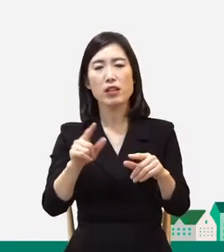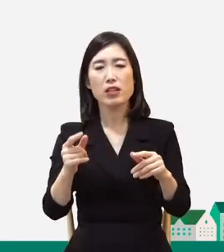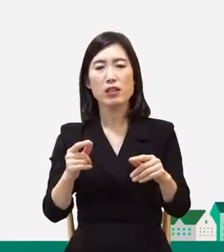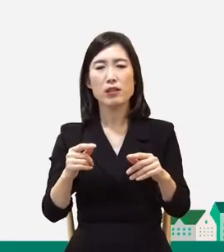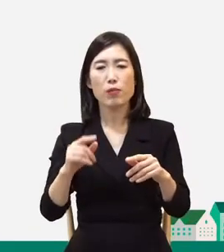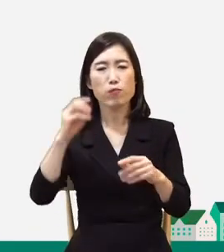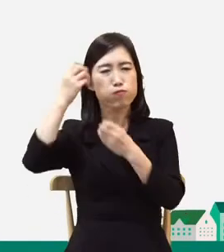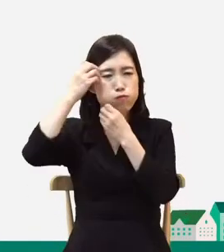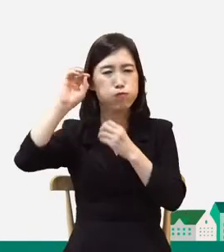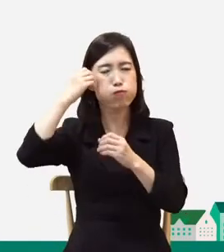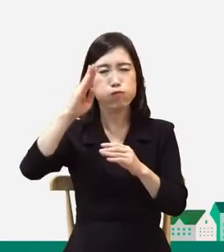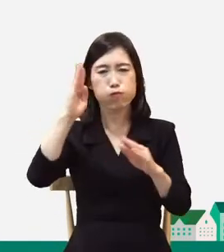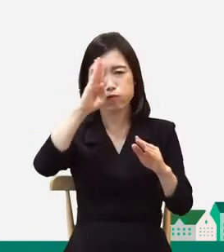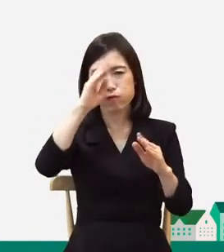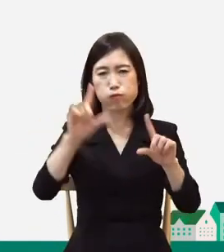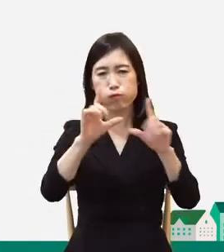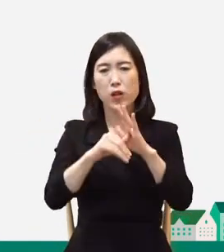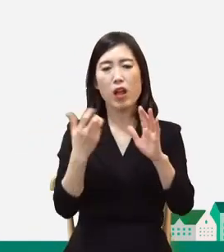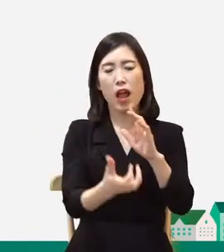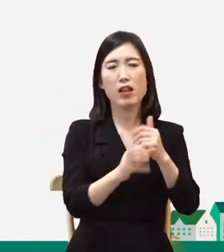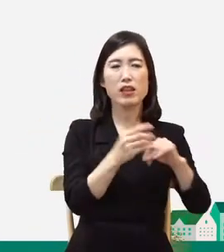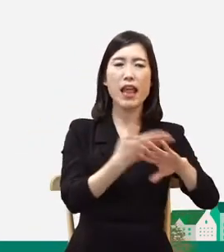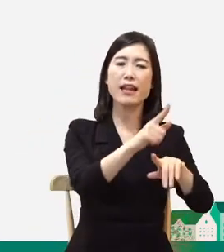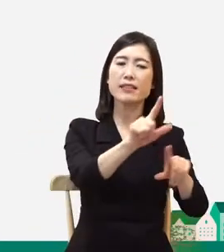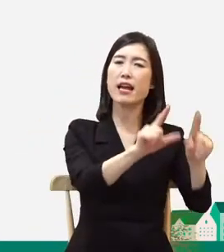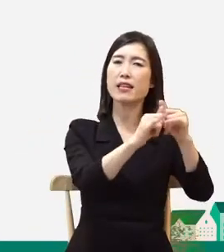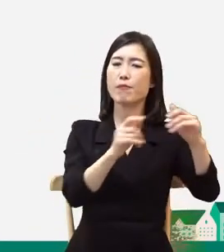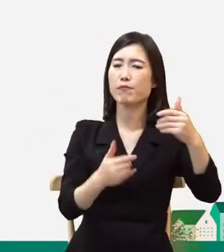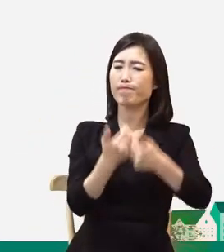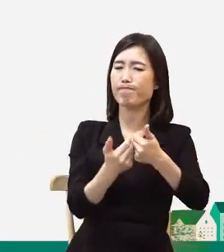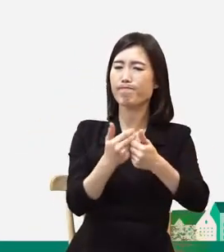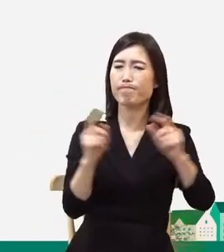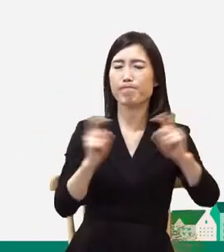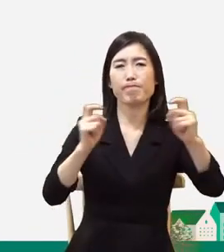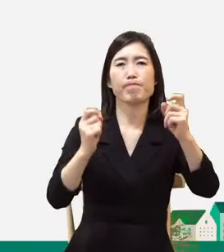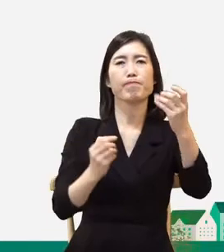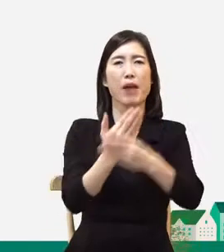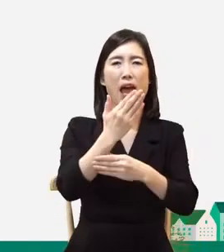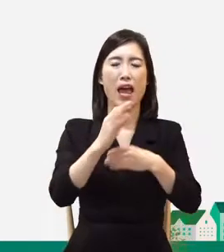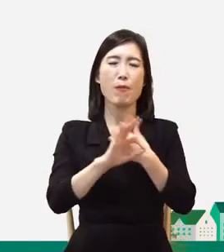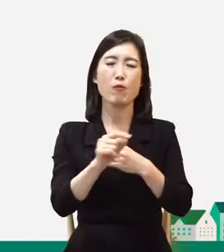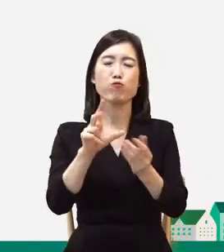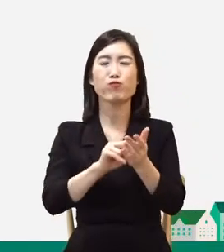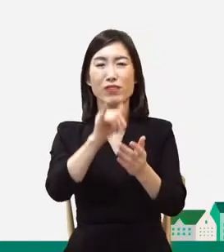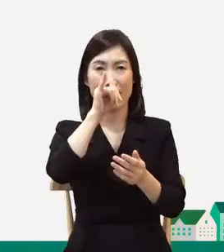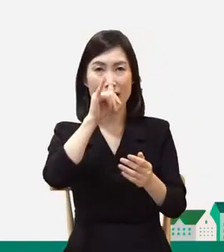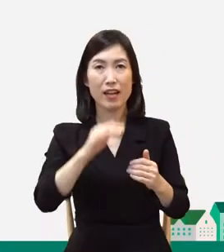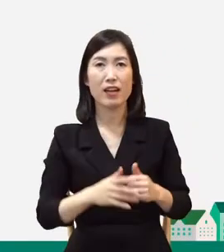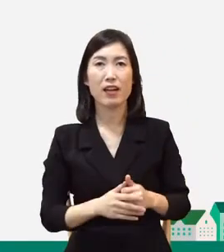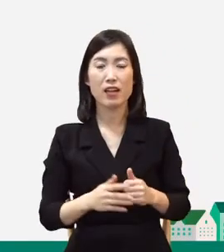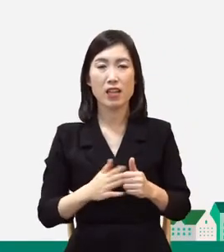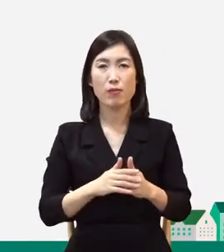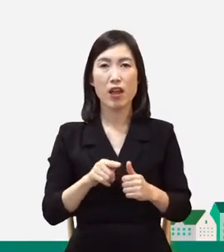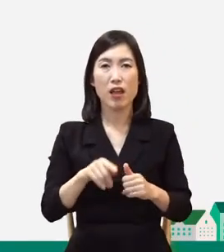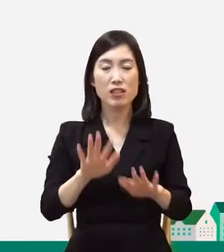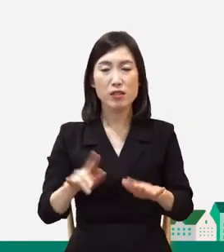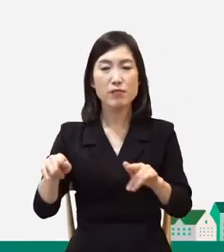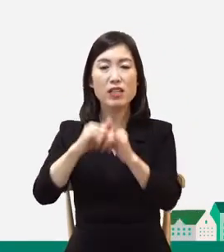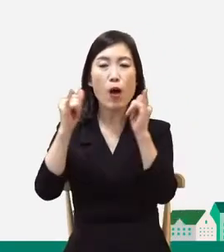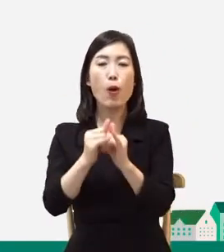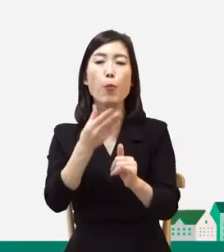아닌 상황을 조율하는 역할을 하고 있습니다. 그러나 사회복지사가 있다는 이유만으로 책임을 강요받고